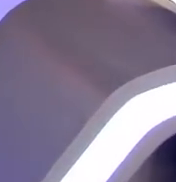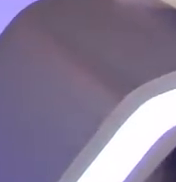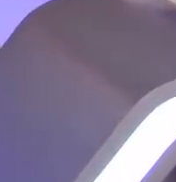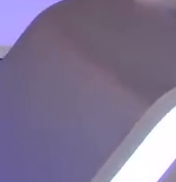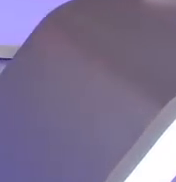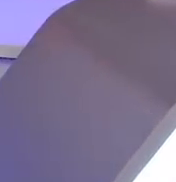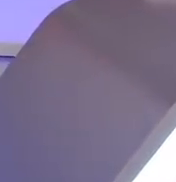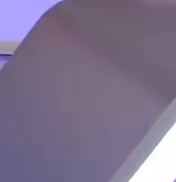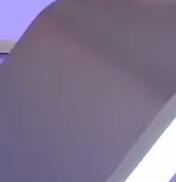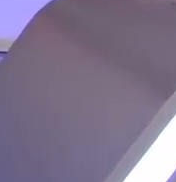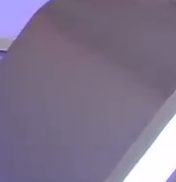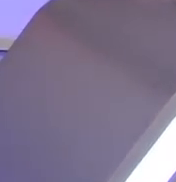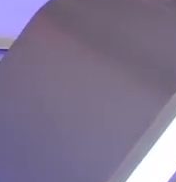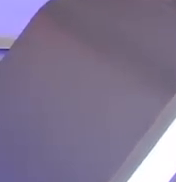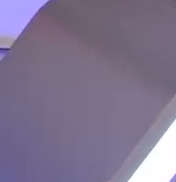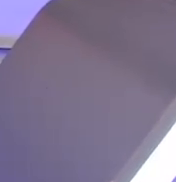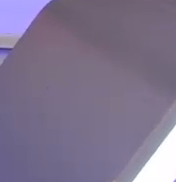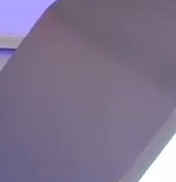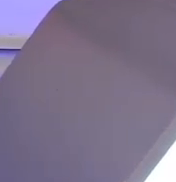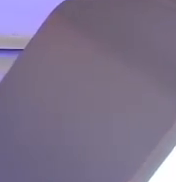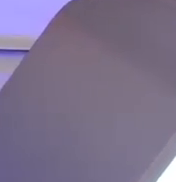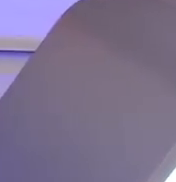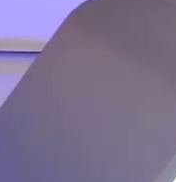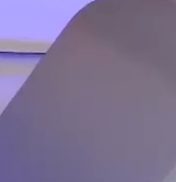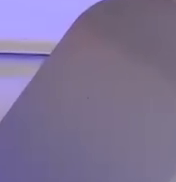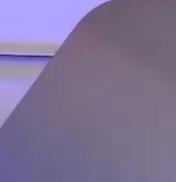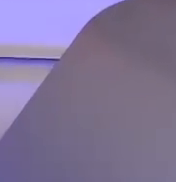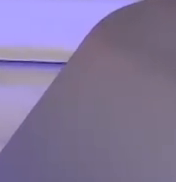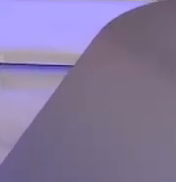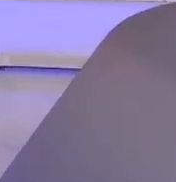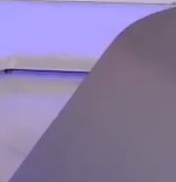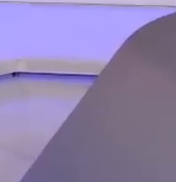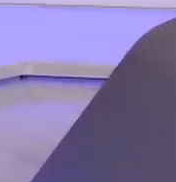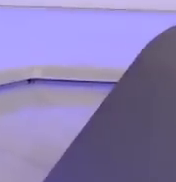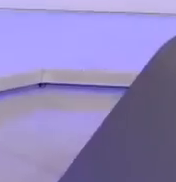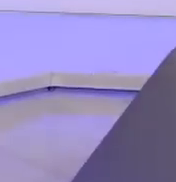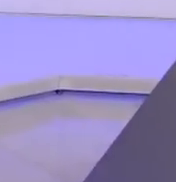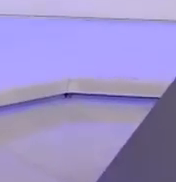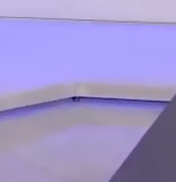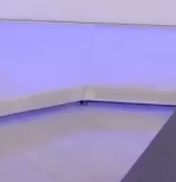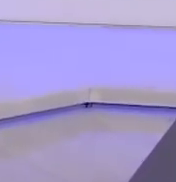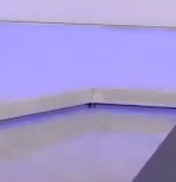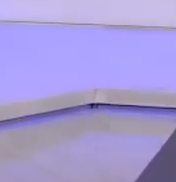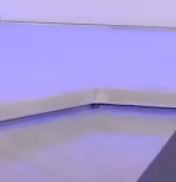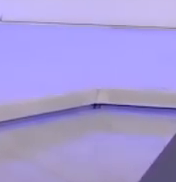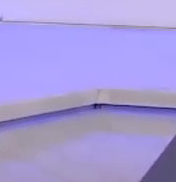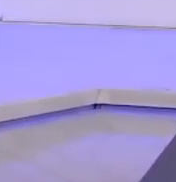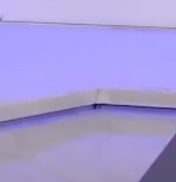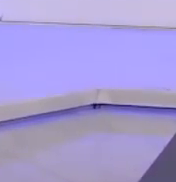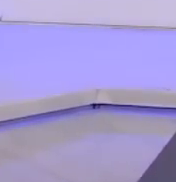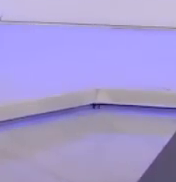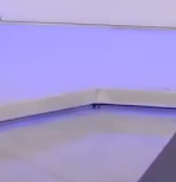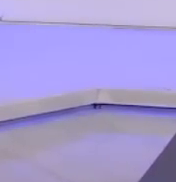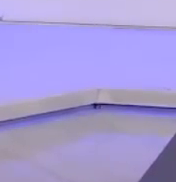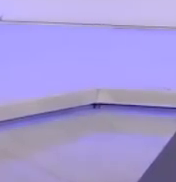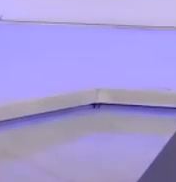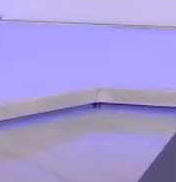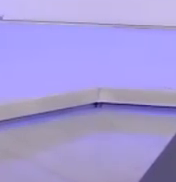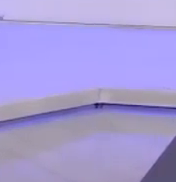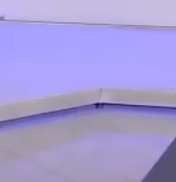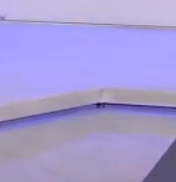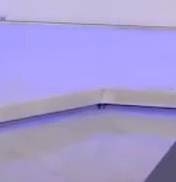sa pinakamoderno at high-tech na submersible sa buong mundo. Sa sobrang high-tech daw ng teknolohiya, ayon sa kanyang